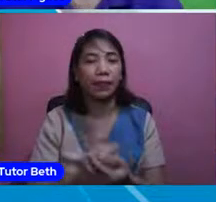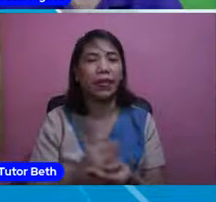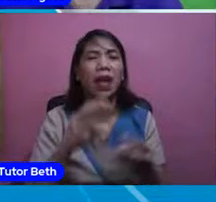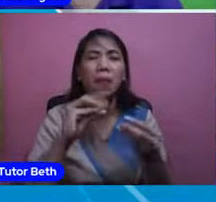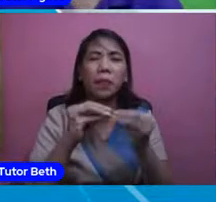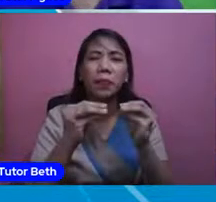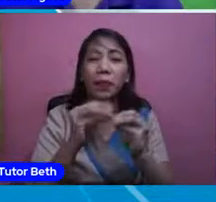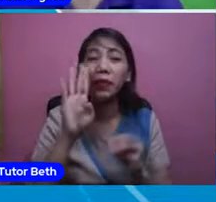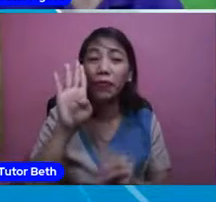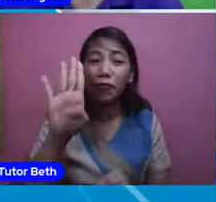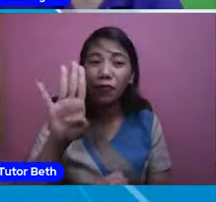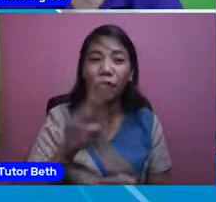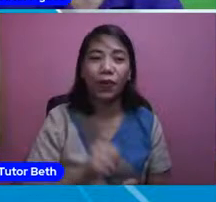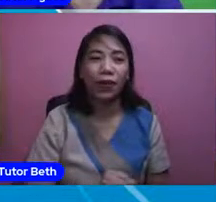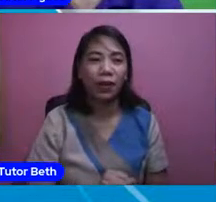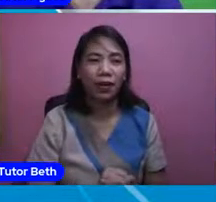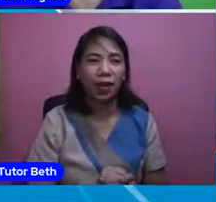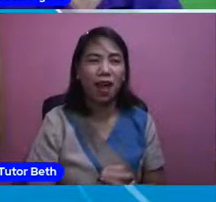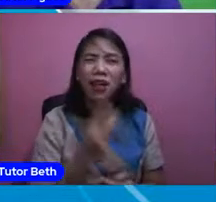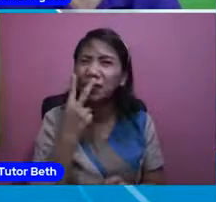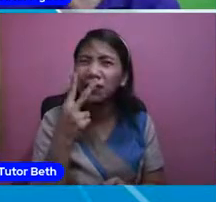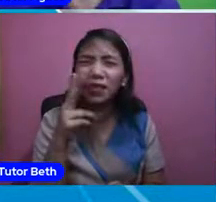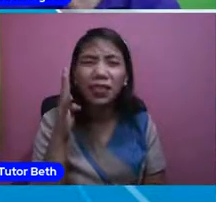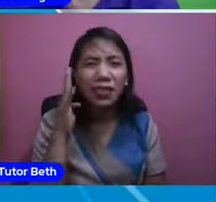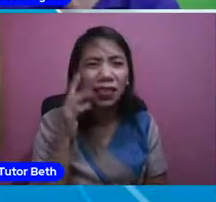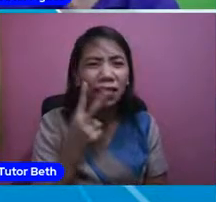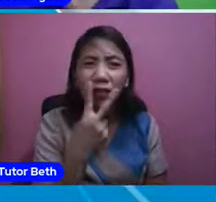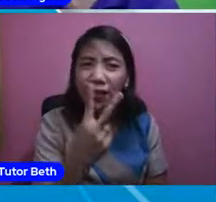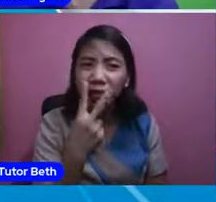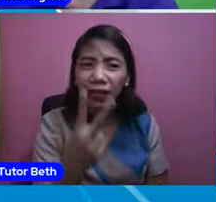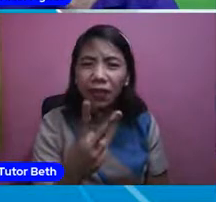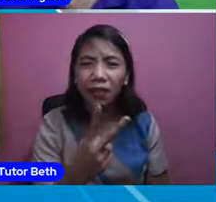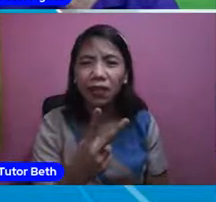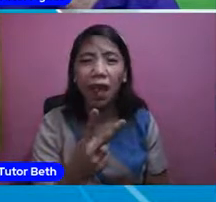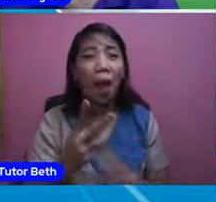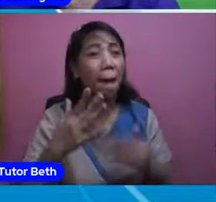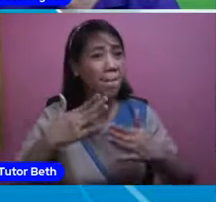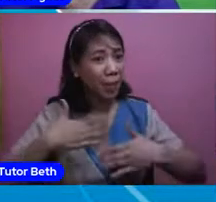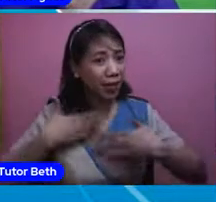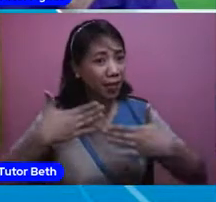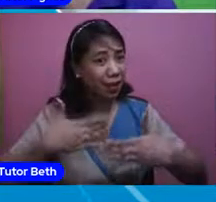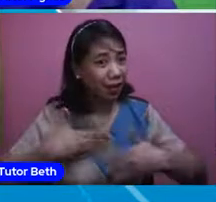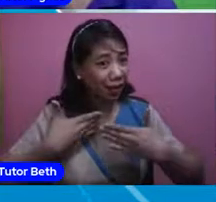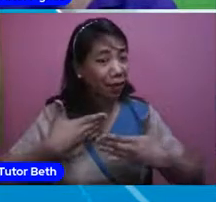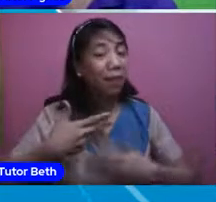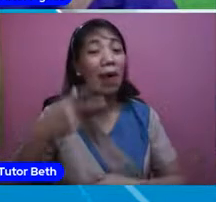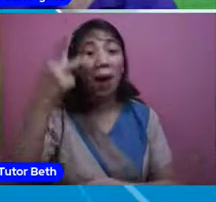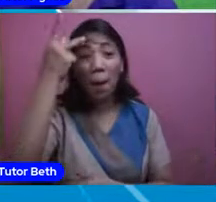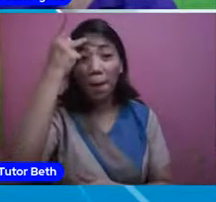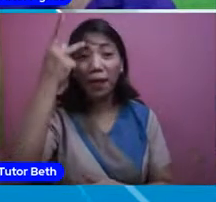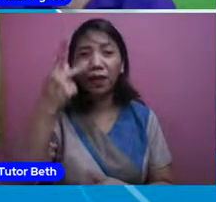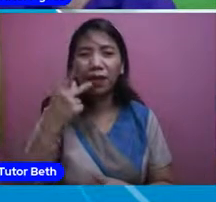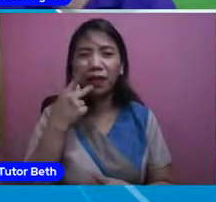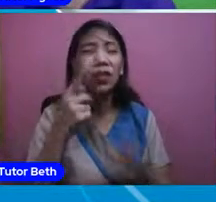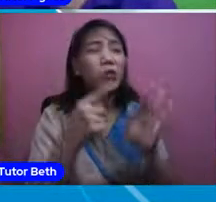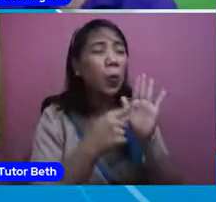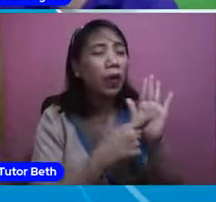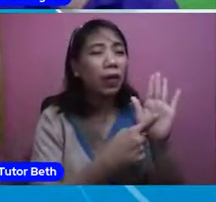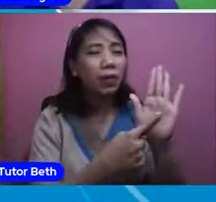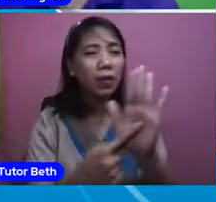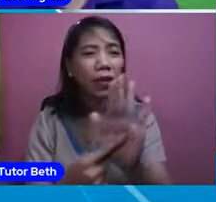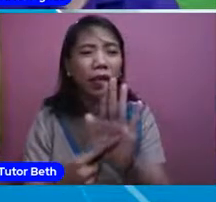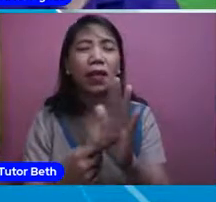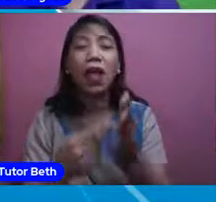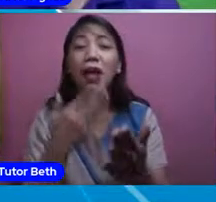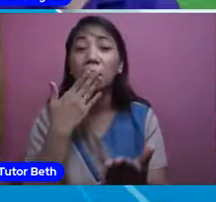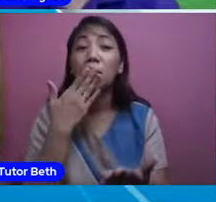ninyo, sa tingin ninyo, masaya ba yung mga magulang ni Alvin sa kanilang ipinapakitang mabuting katangian?